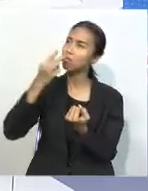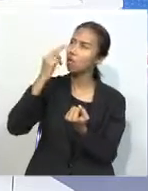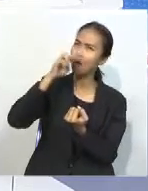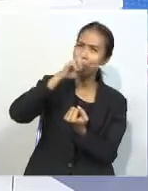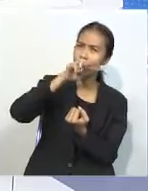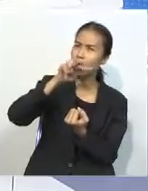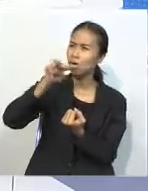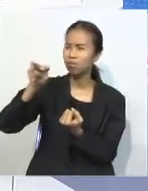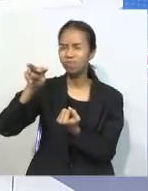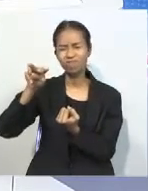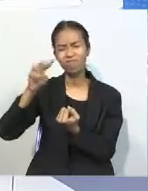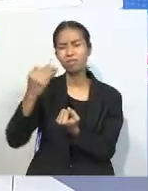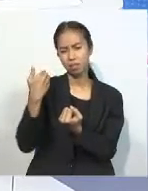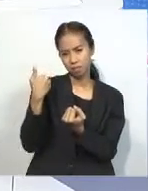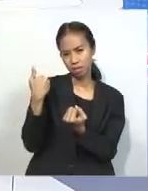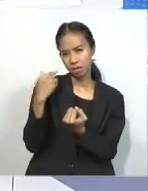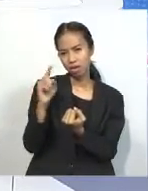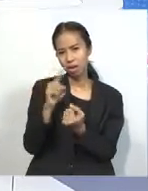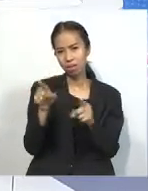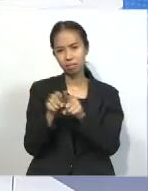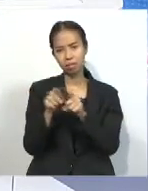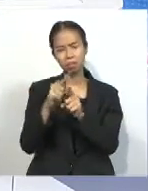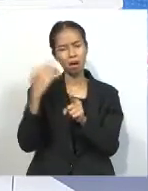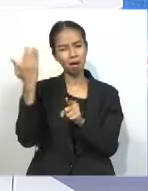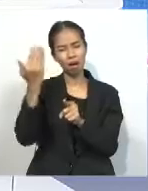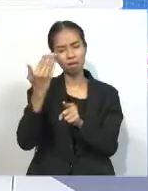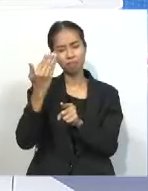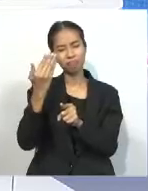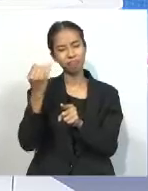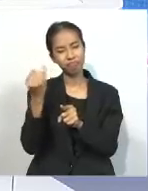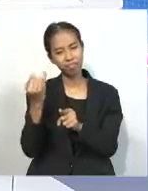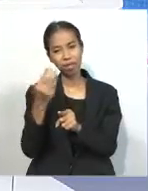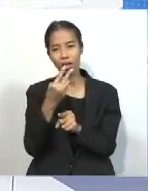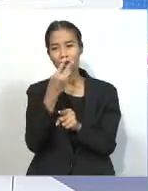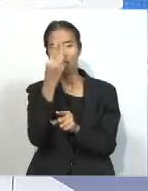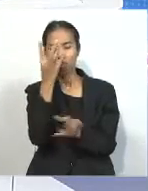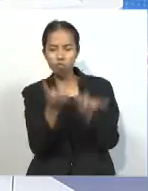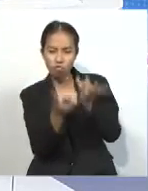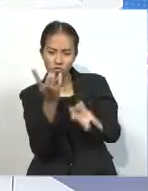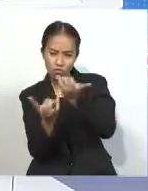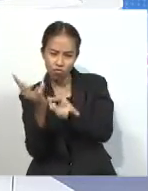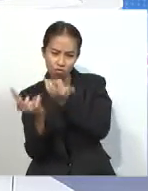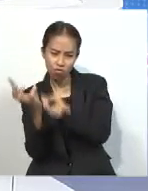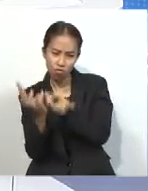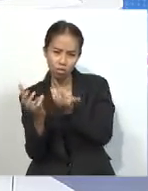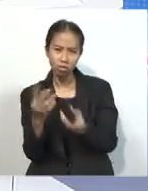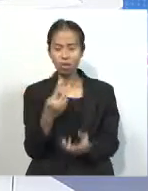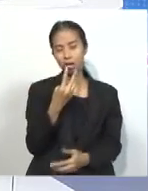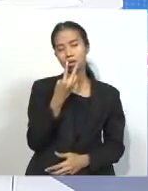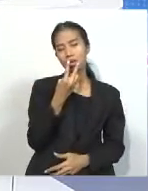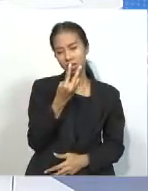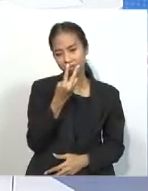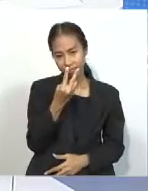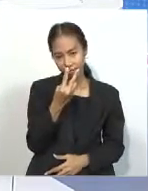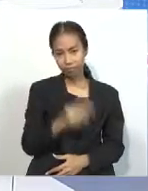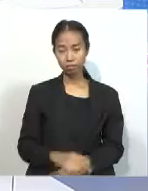ไปไกลๆเรายังเห็นอยู่ว่ายังเป็นสภาพอากาศที่นิ่งแล้วก็จะเห็นภาพของฝุ่นละอองที่อยู่บนท้องถนนอยู่บนสภาพอากาศต่าง